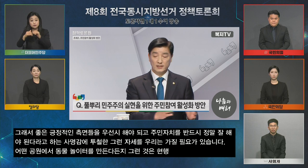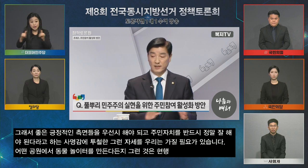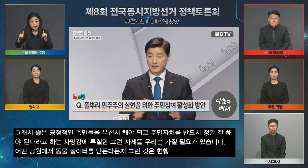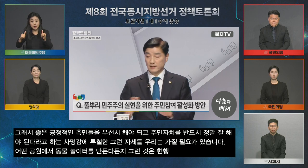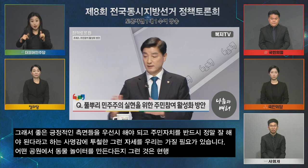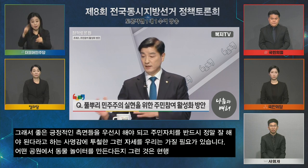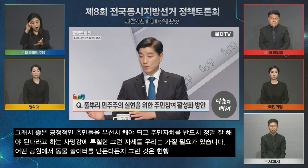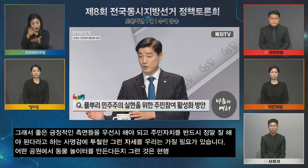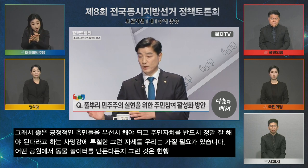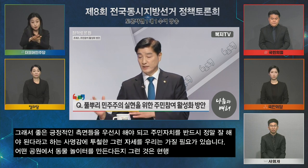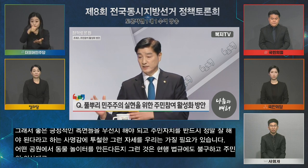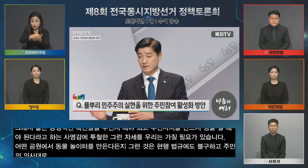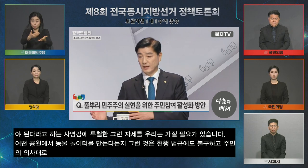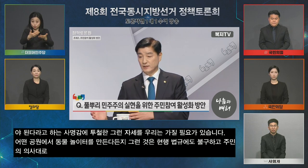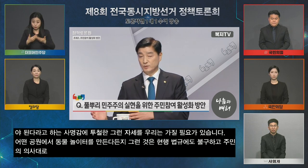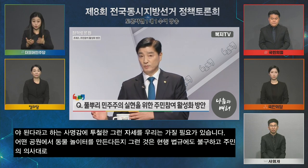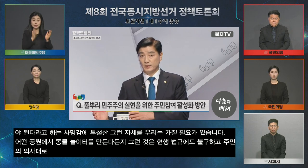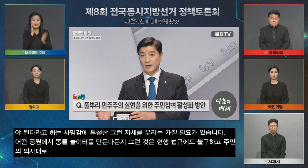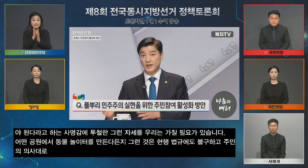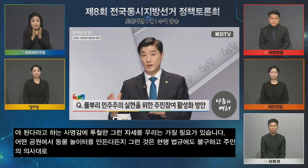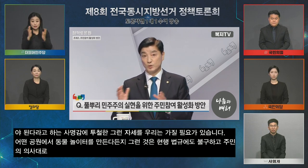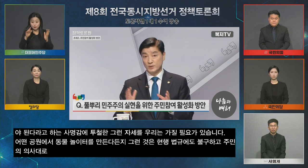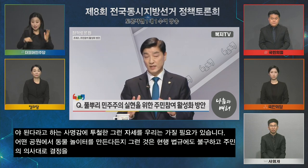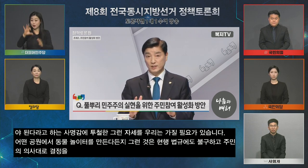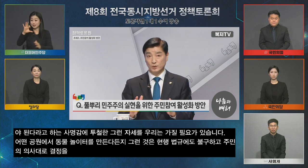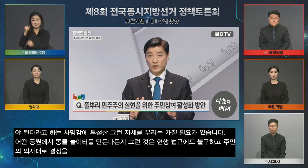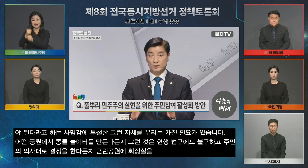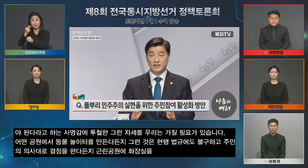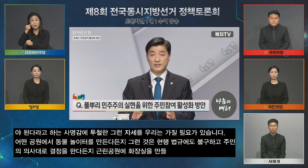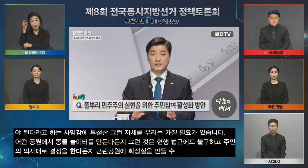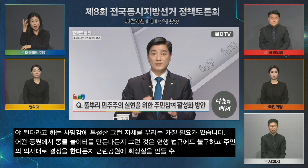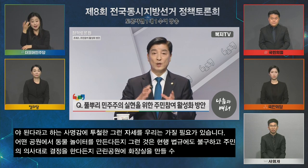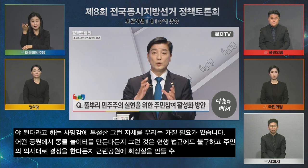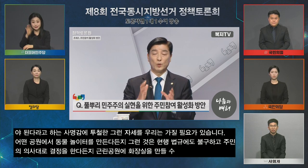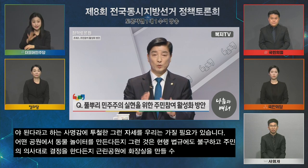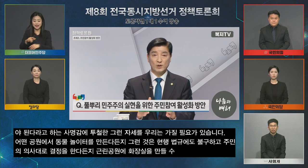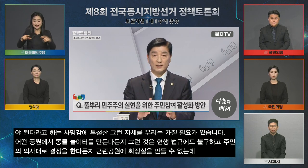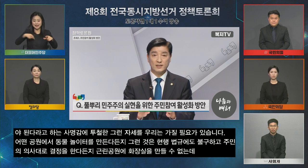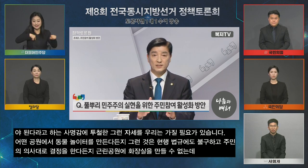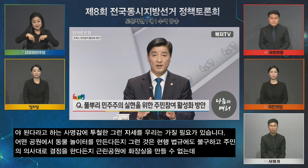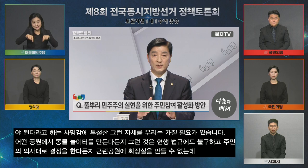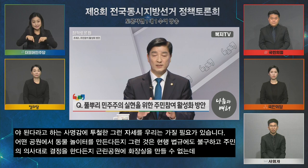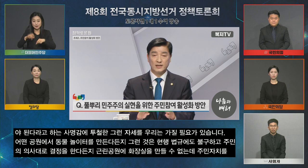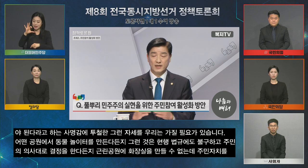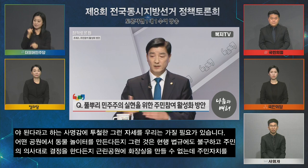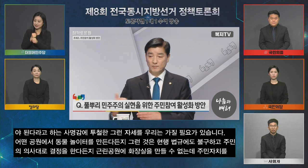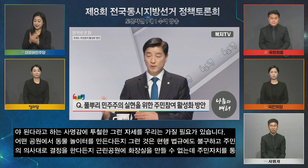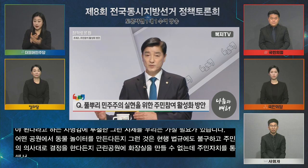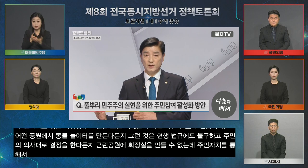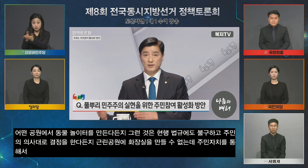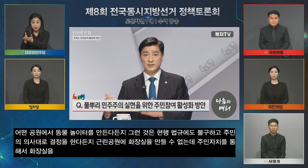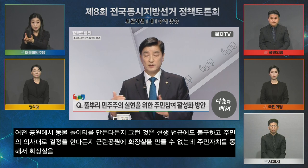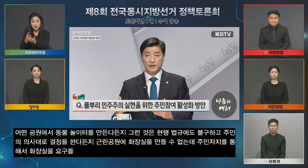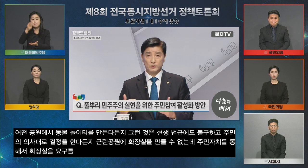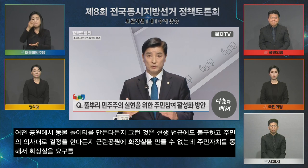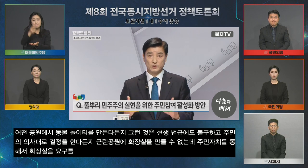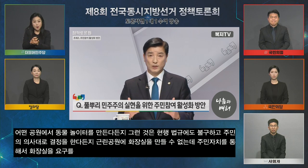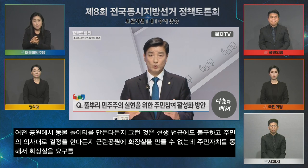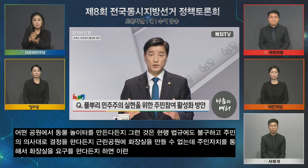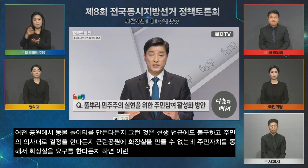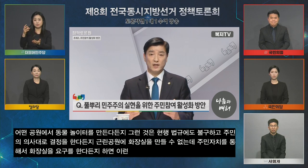한다든지 근린공원에 화장실을 만들 수 없는데 주민자치를 통해서 화장실을 요구를 한다든지 하면 이런 법적